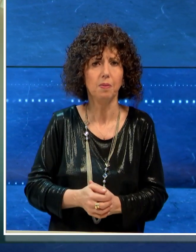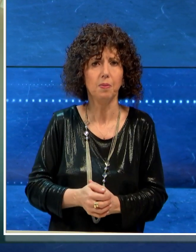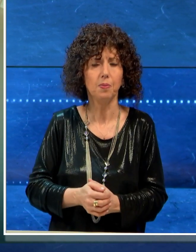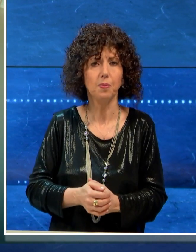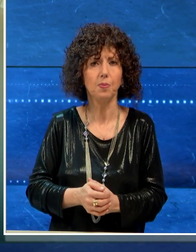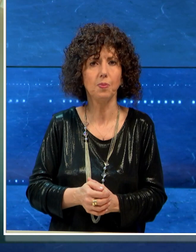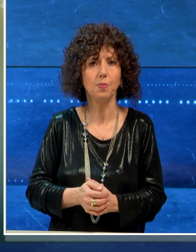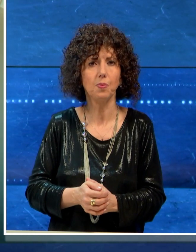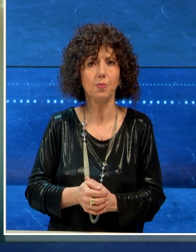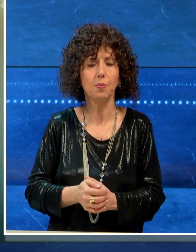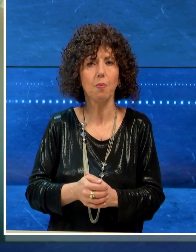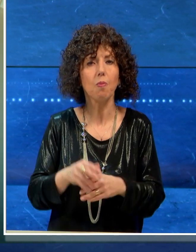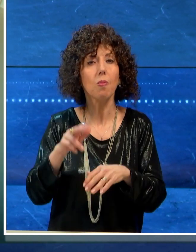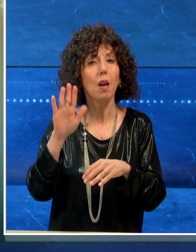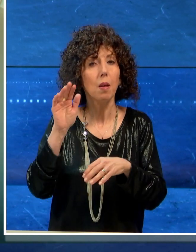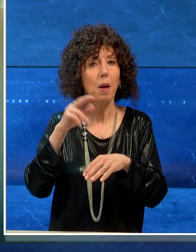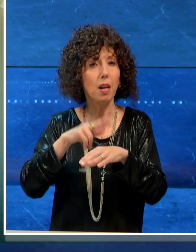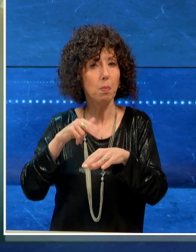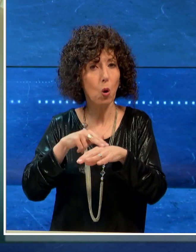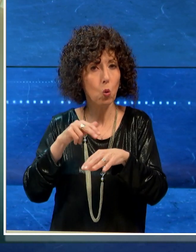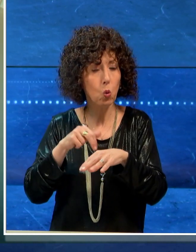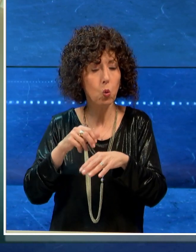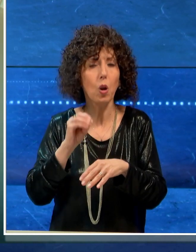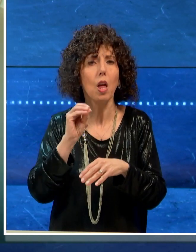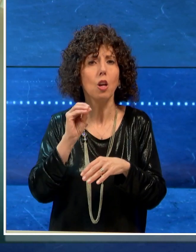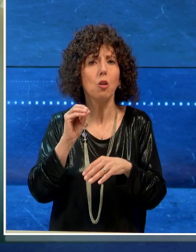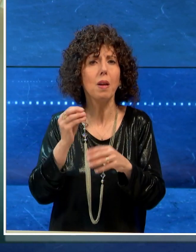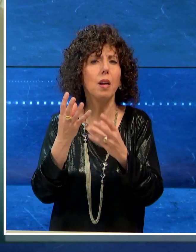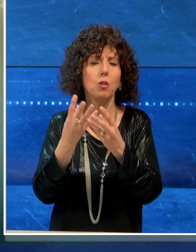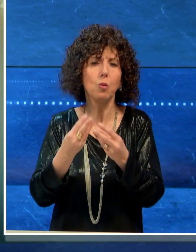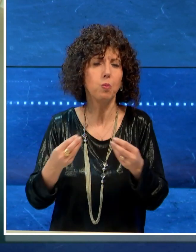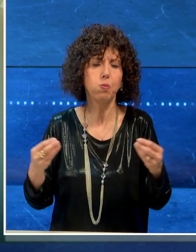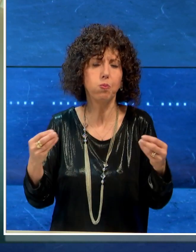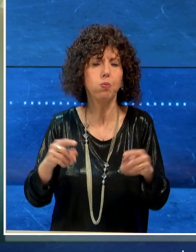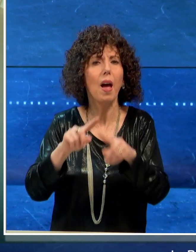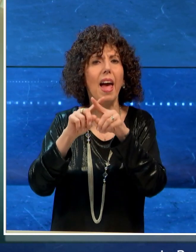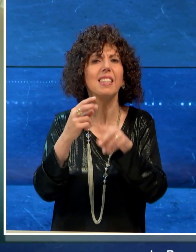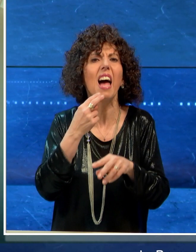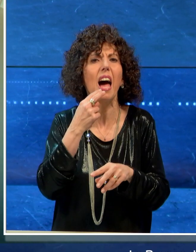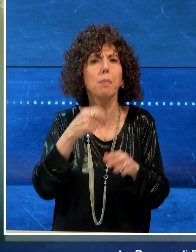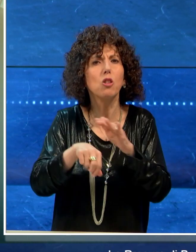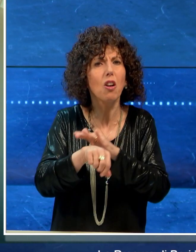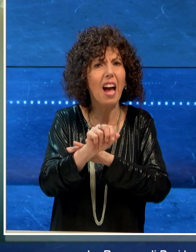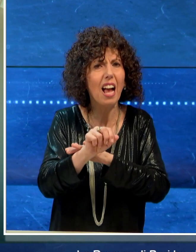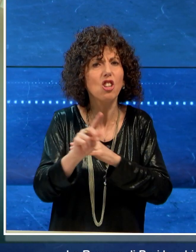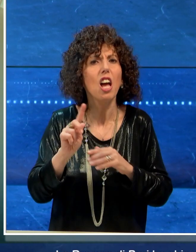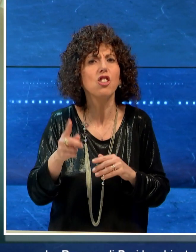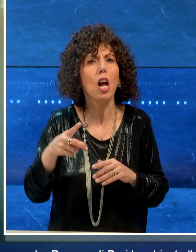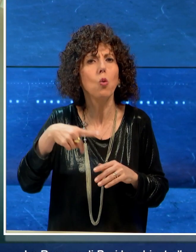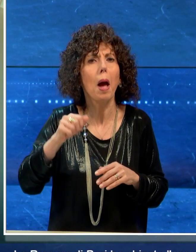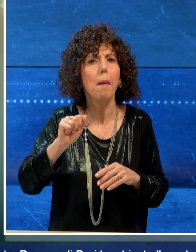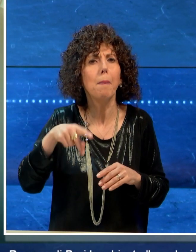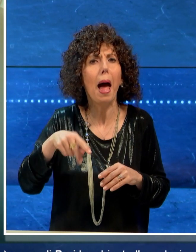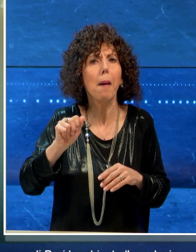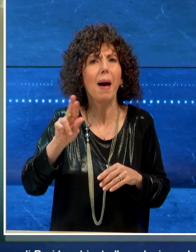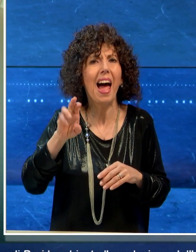agricoli la procura di Bari ha chiesto la soluzione dell'ex arbitro di calcio Gianluca Paparesta